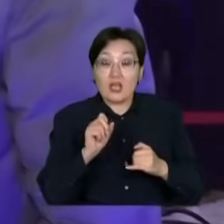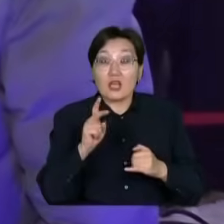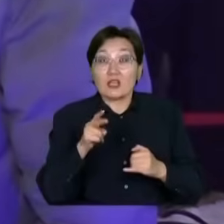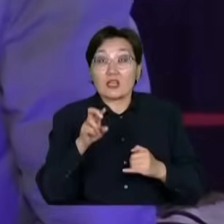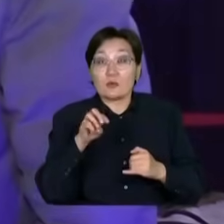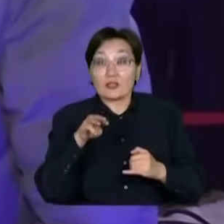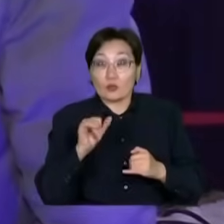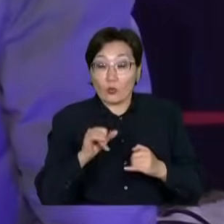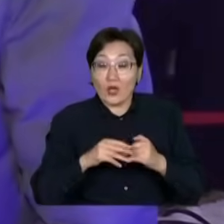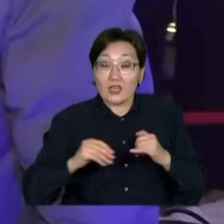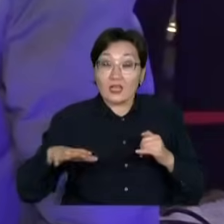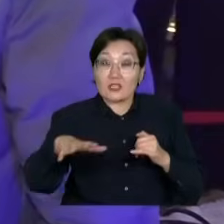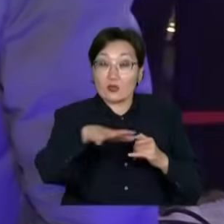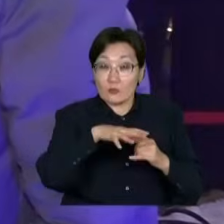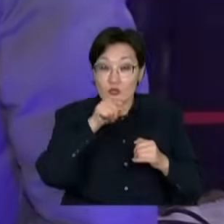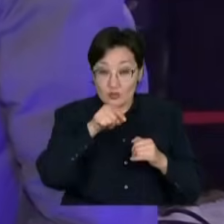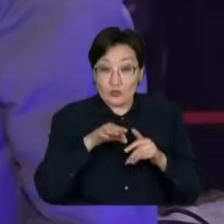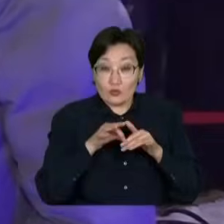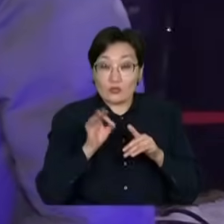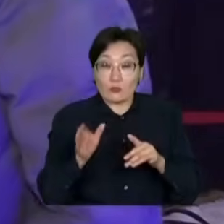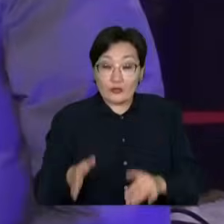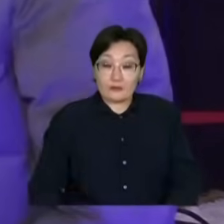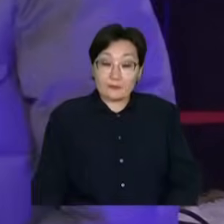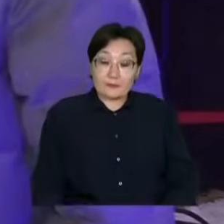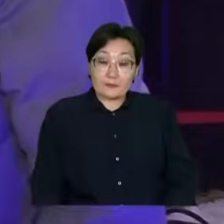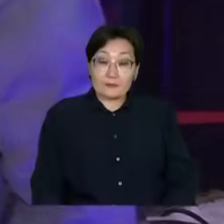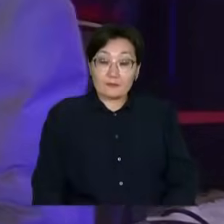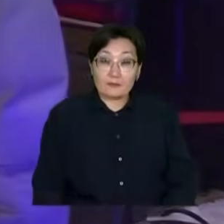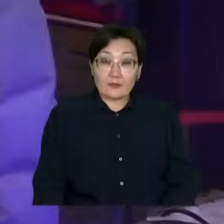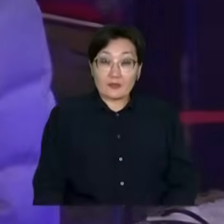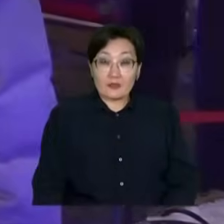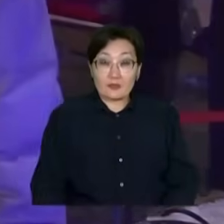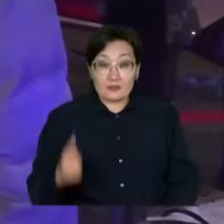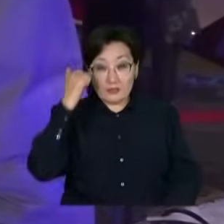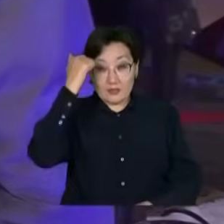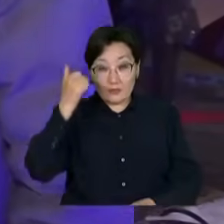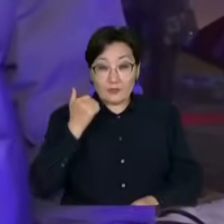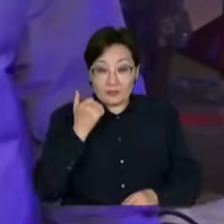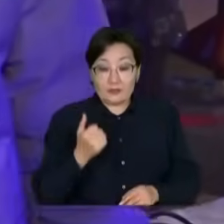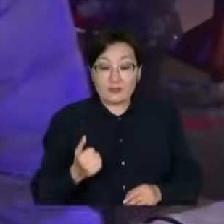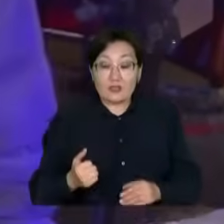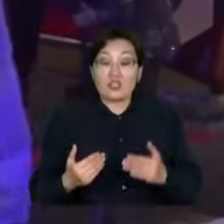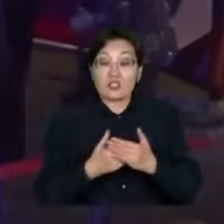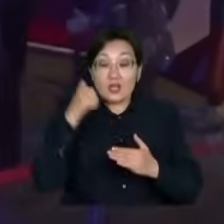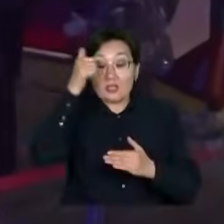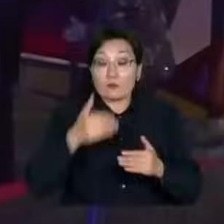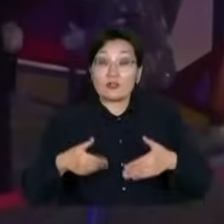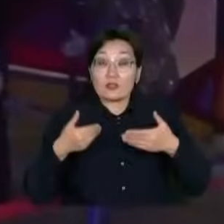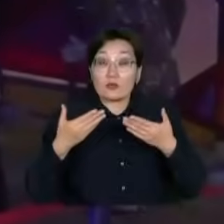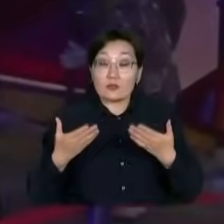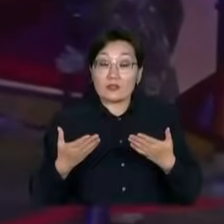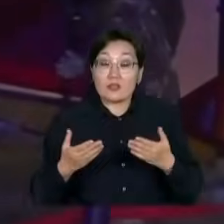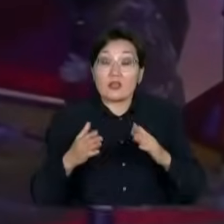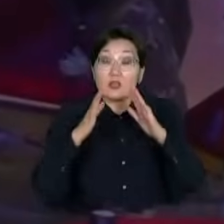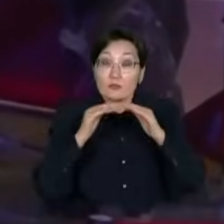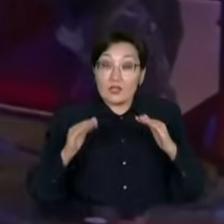дейді көбісі, сол алаңда ұйымдастыратын боламыз. Рахмет ақпаратыңызға. Жаңа жыл құтты болсын. Құтты болсын сізге де. Шырша шамы жағылғаннан